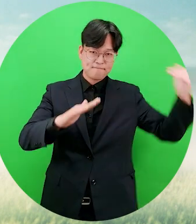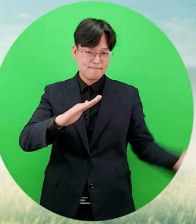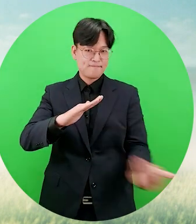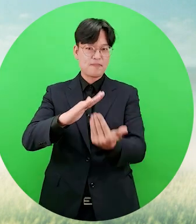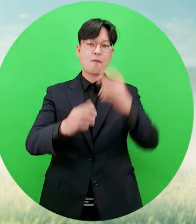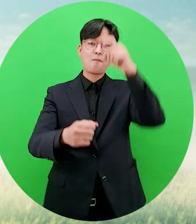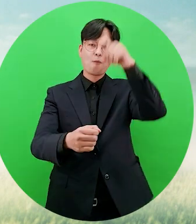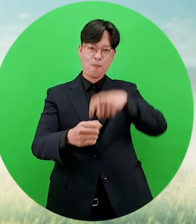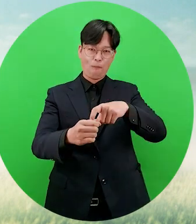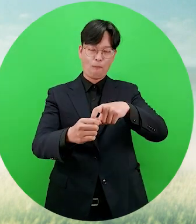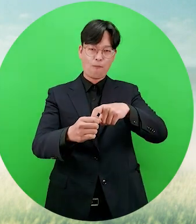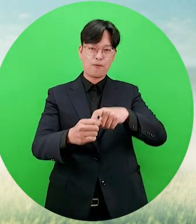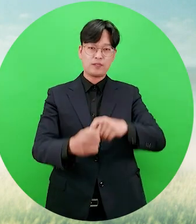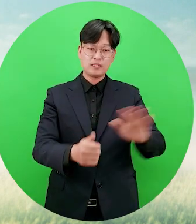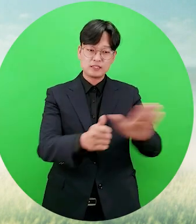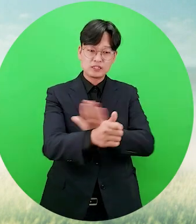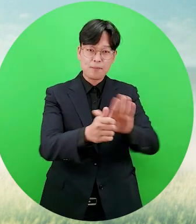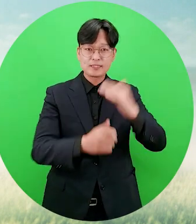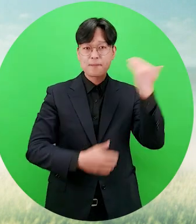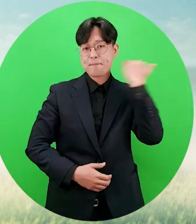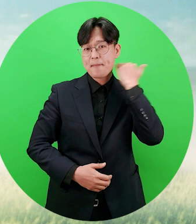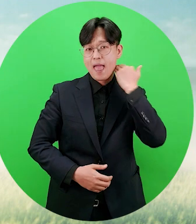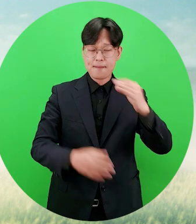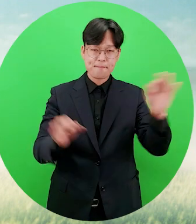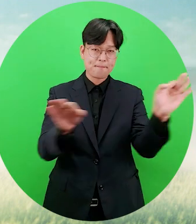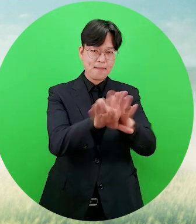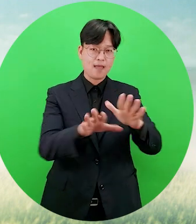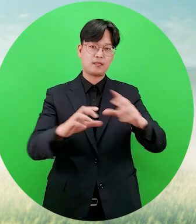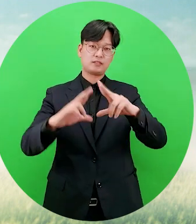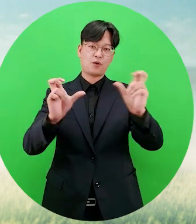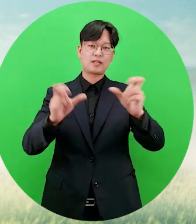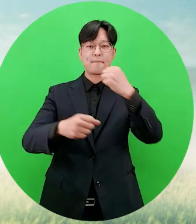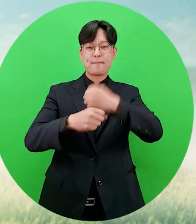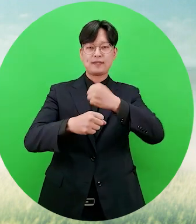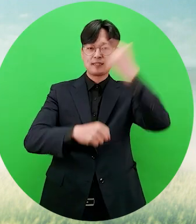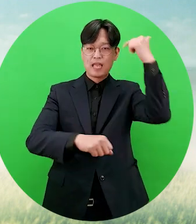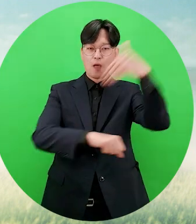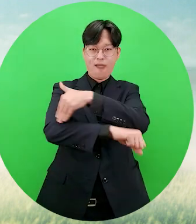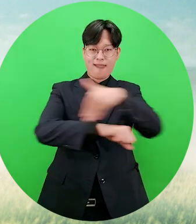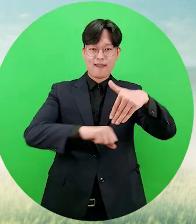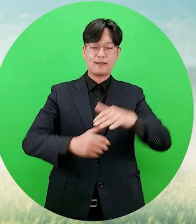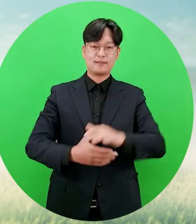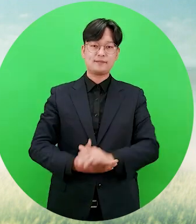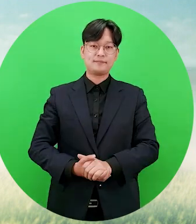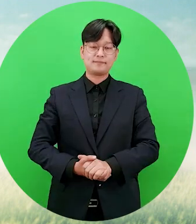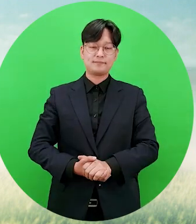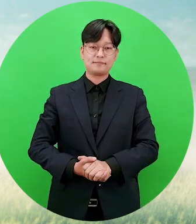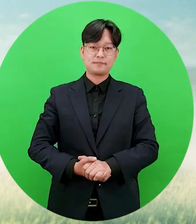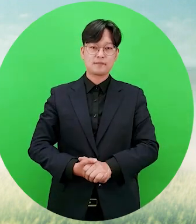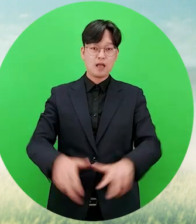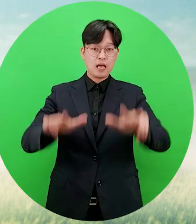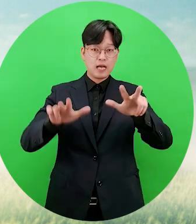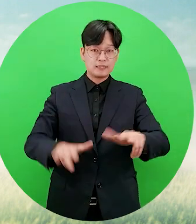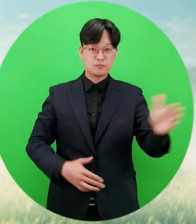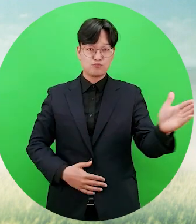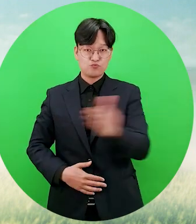목표로 사각지대 없는 희망 복지도시 성남을 만들어 나갈 계획입니다.